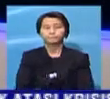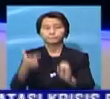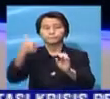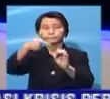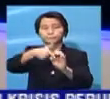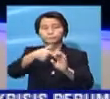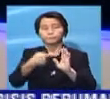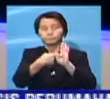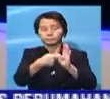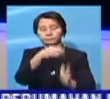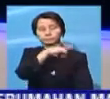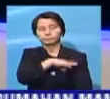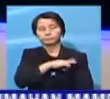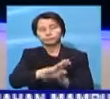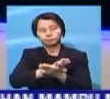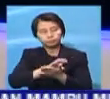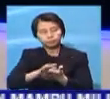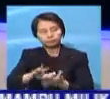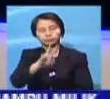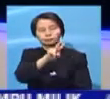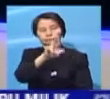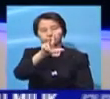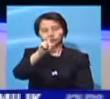Petronas mencatat keuntungan bersih sebanyak